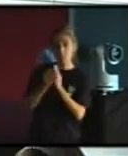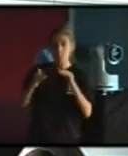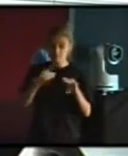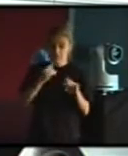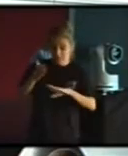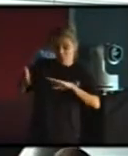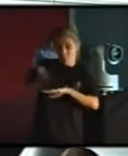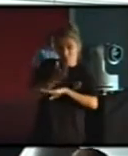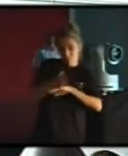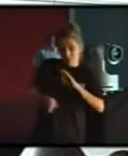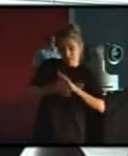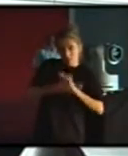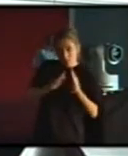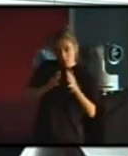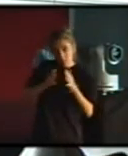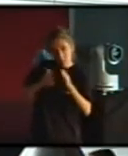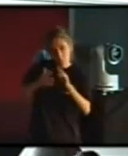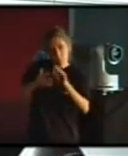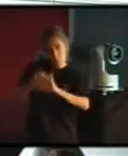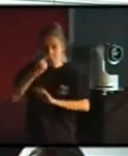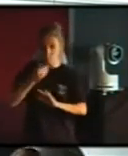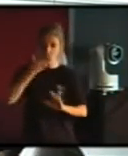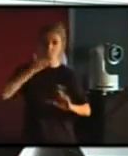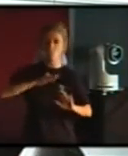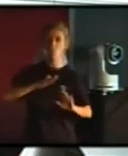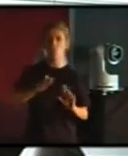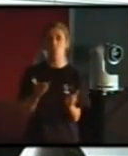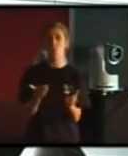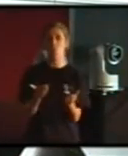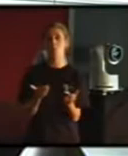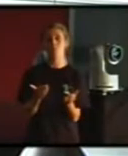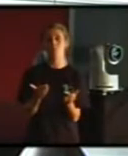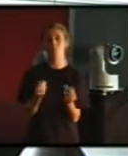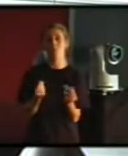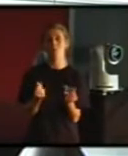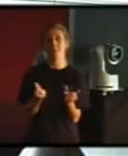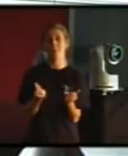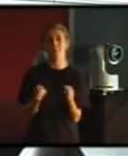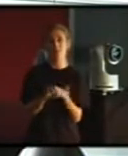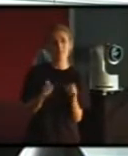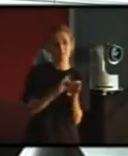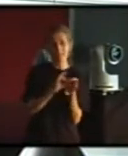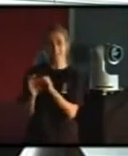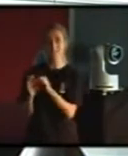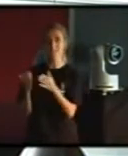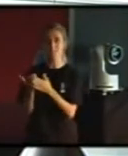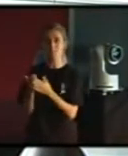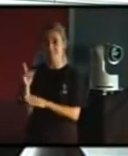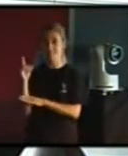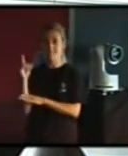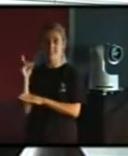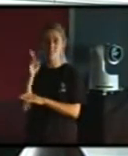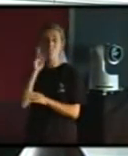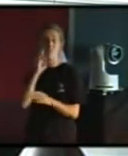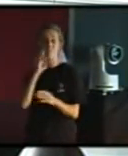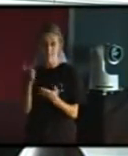évoluer le projet, il s'est affiné, il est devenu plus fluide, plus en rapport justement avec ce que peut évoquer cet élément liquide en